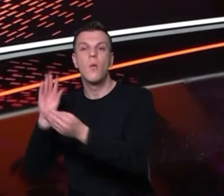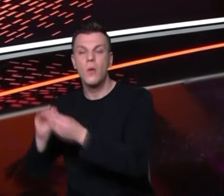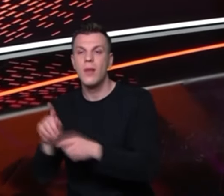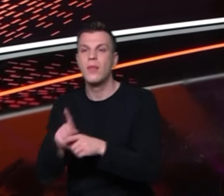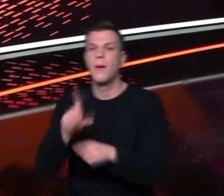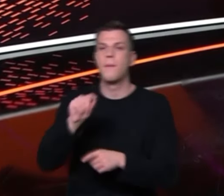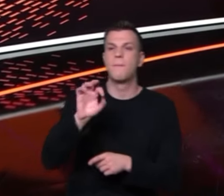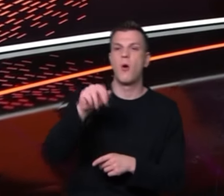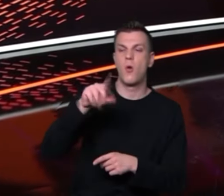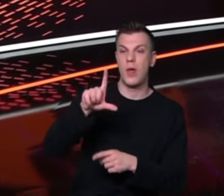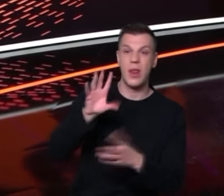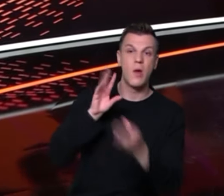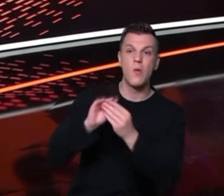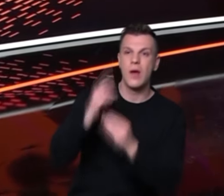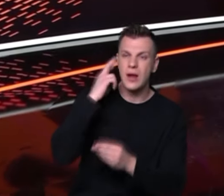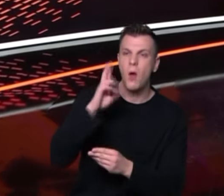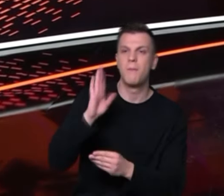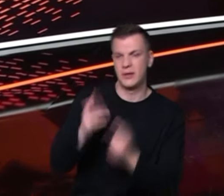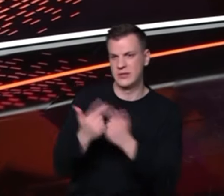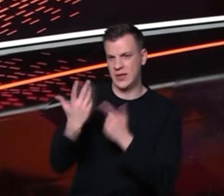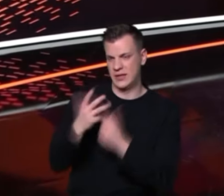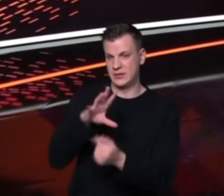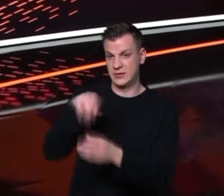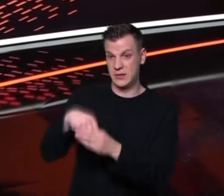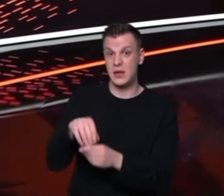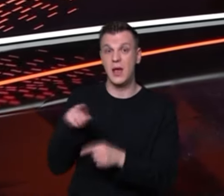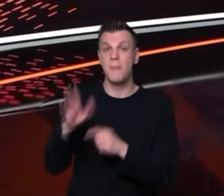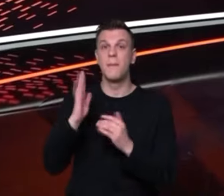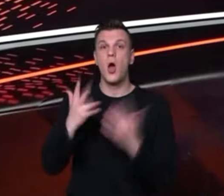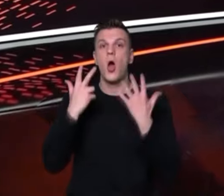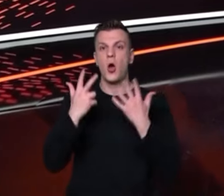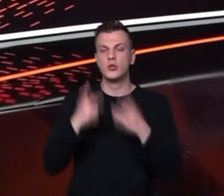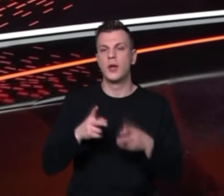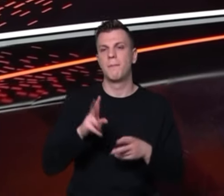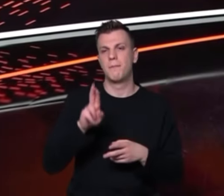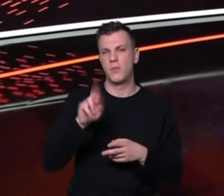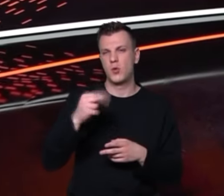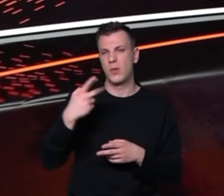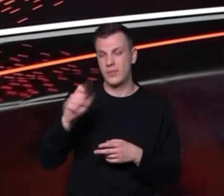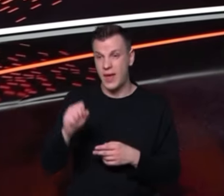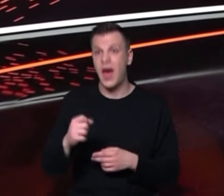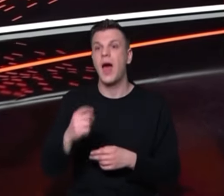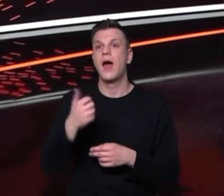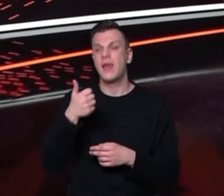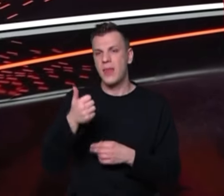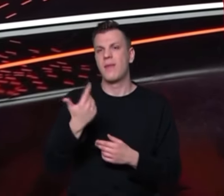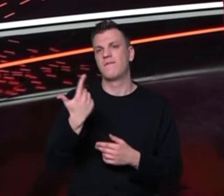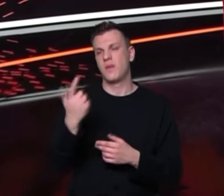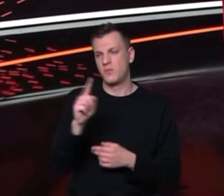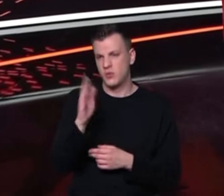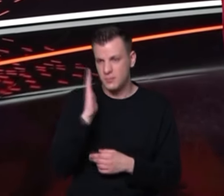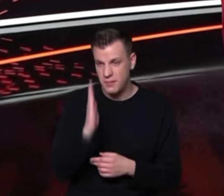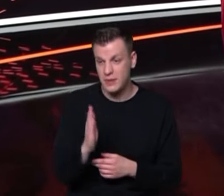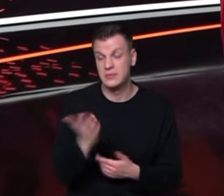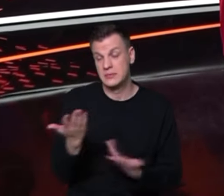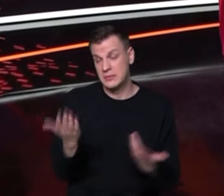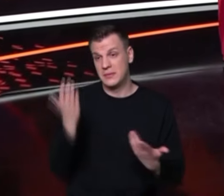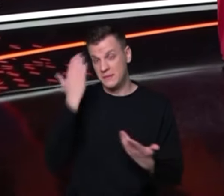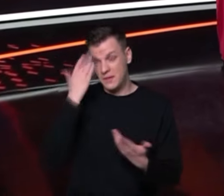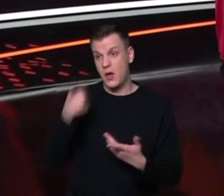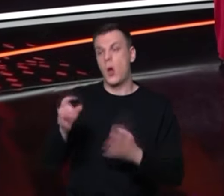Jake'a Paula. Mimo wszystko będzie to walka ośmiorundowa, a rundy będą miały 2 minuty, no ale mimo wszystko będzie to